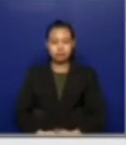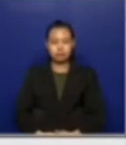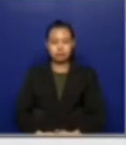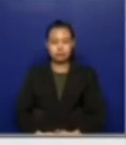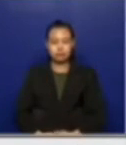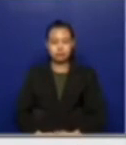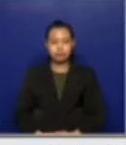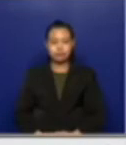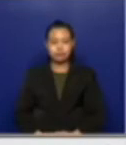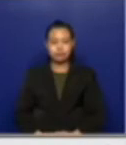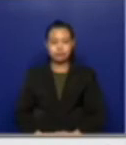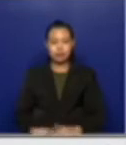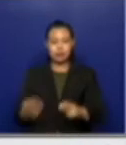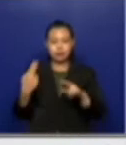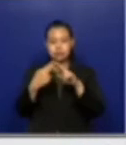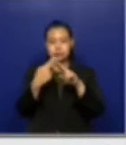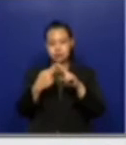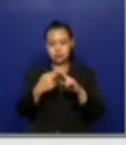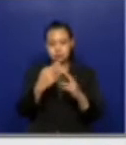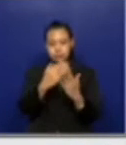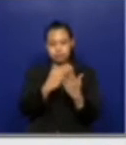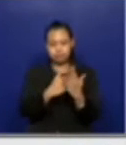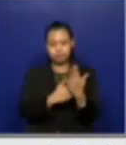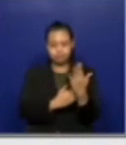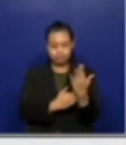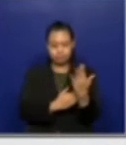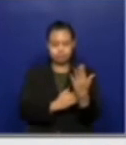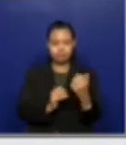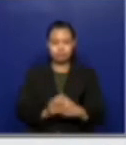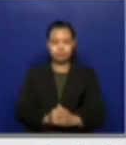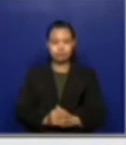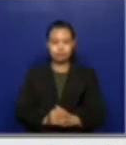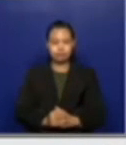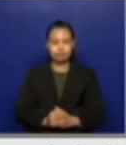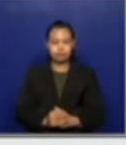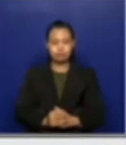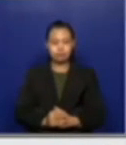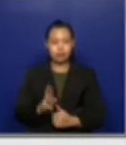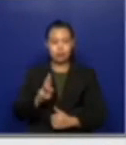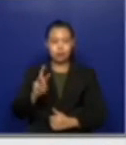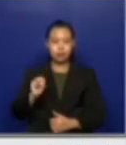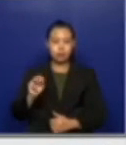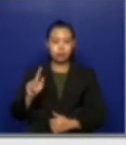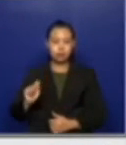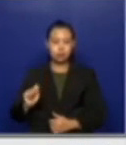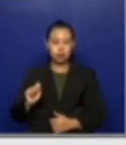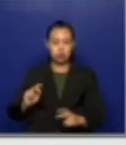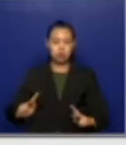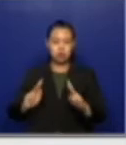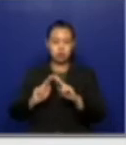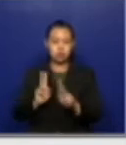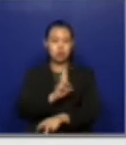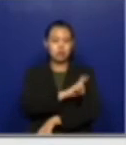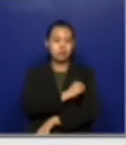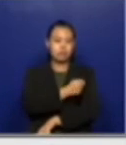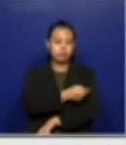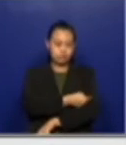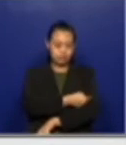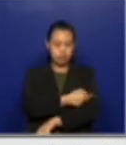ยู่ท่านอนุทินชาญวีรกุลก็มีผลงานในตำแหน่งรัฐมนตรีว่าการกระทรวงสาธารณสุ